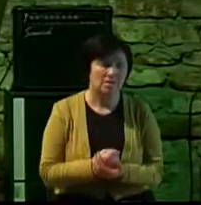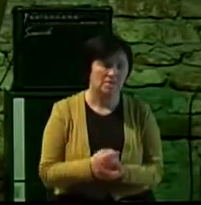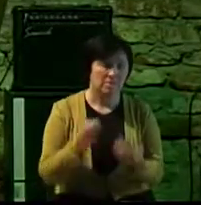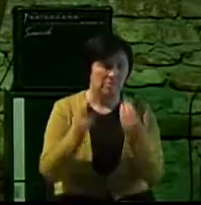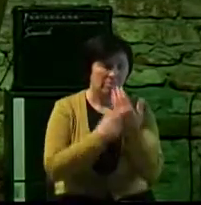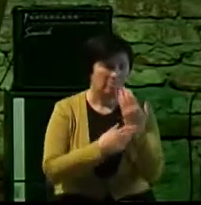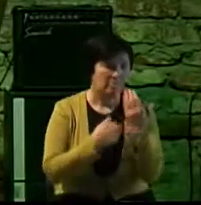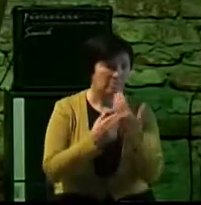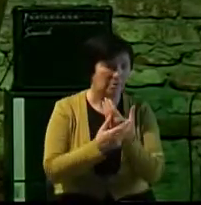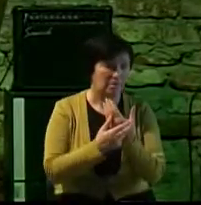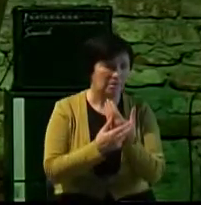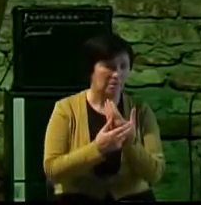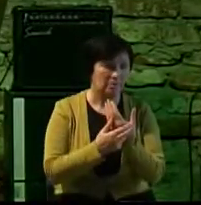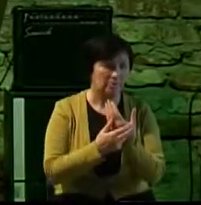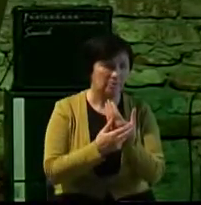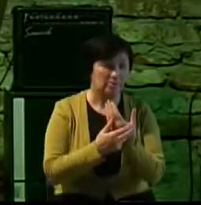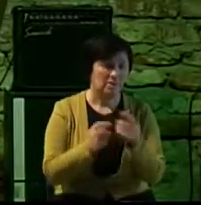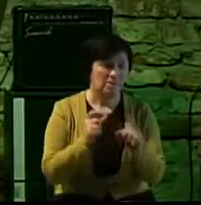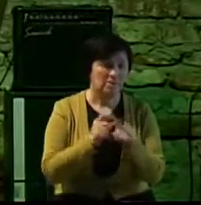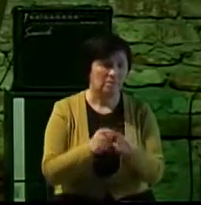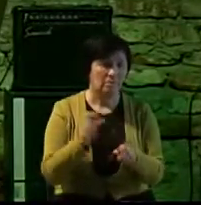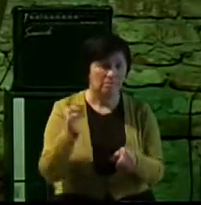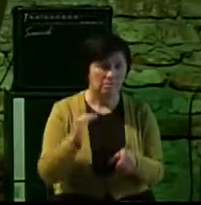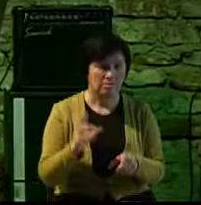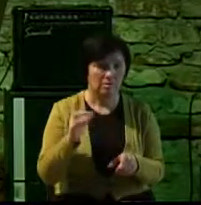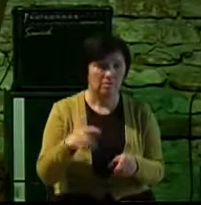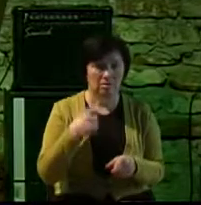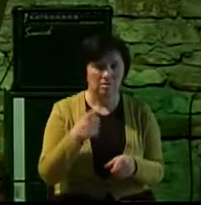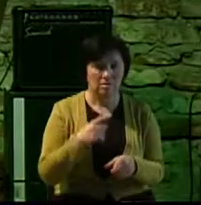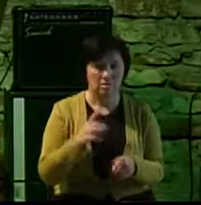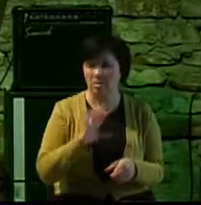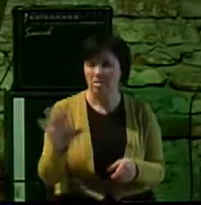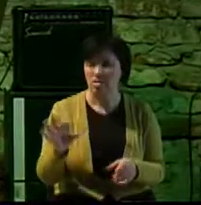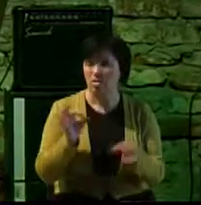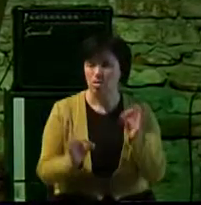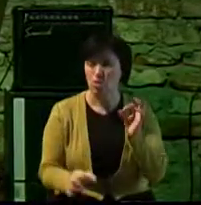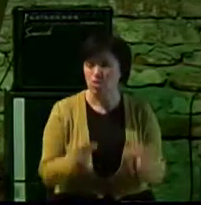Священном Писании слова Господа, который говорит: «Не